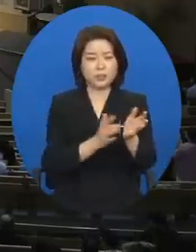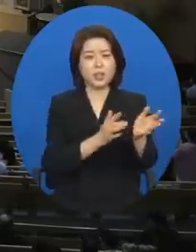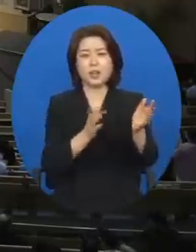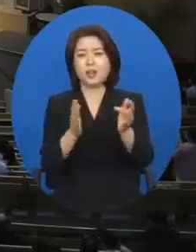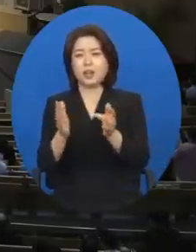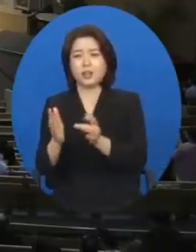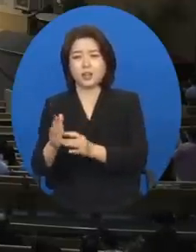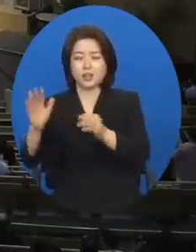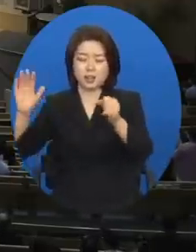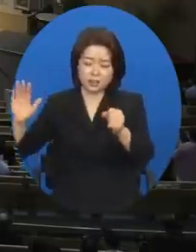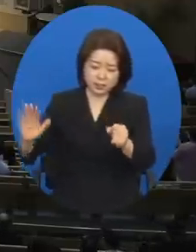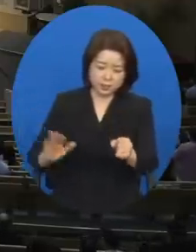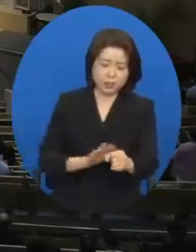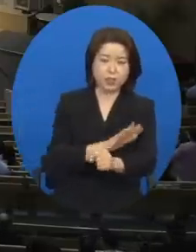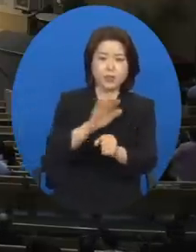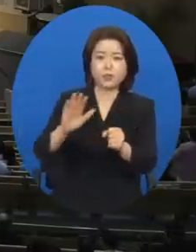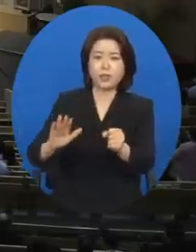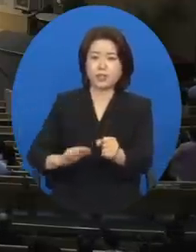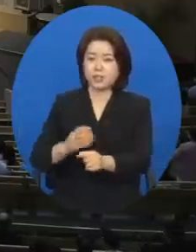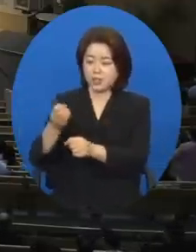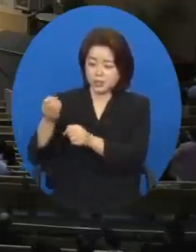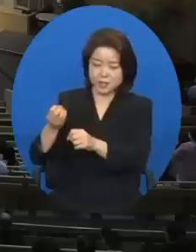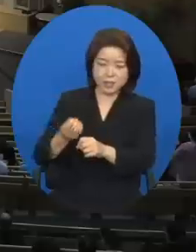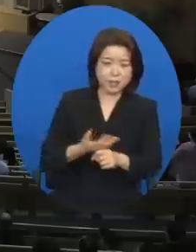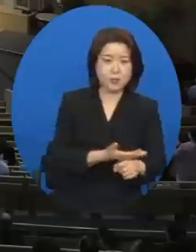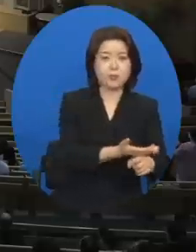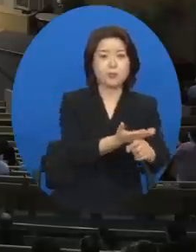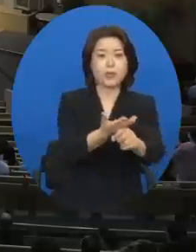예수 사랑 전하세.